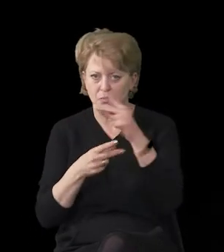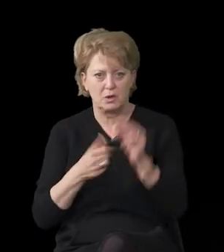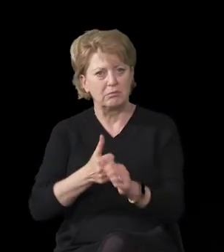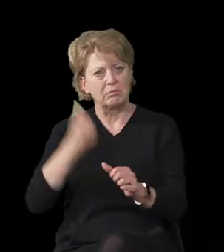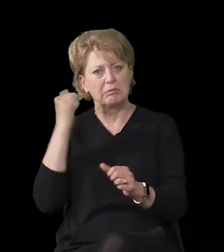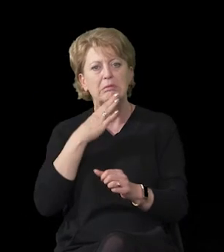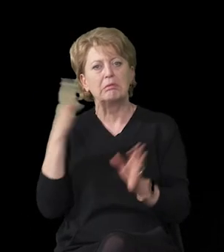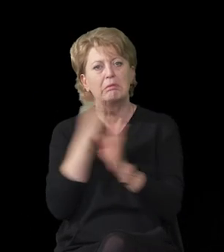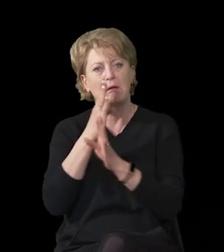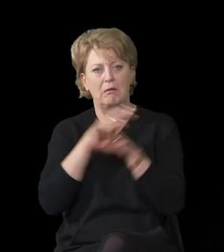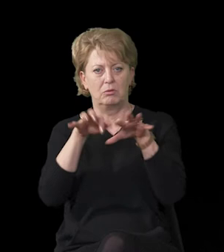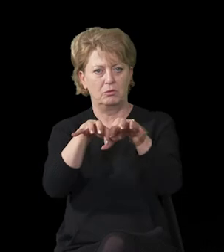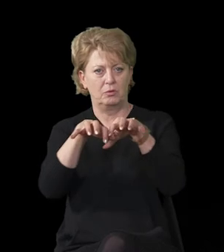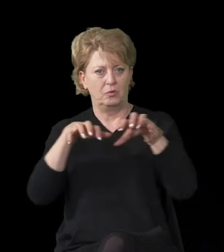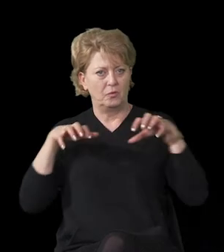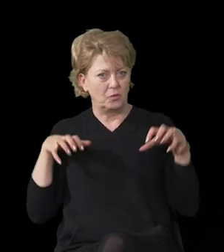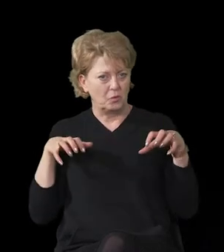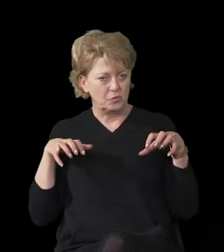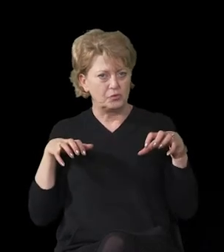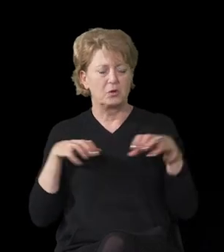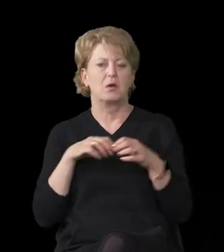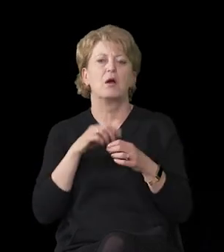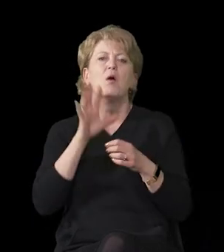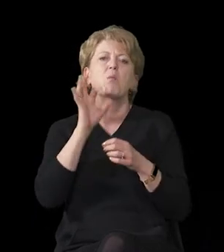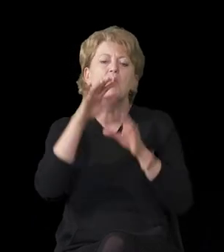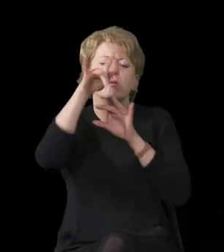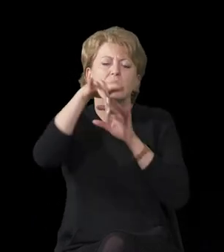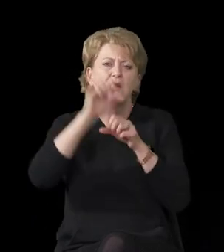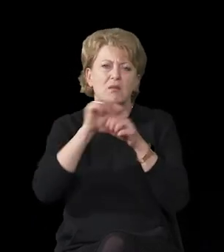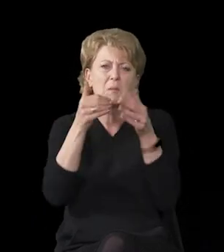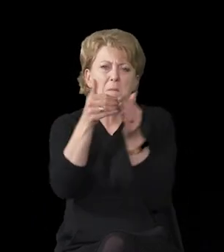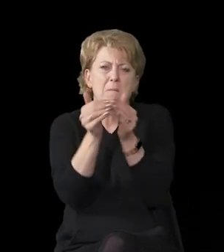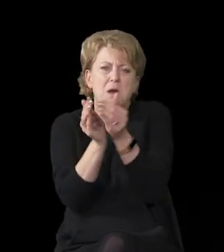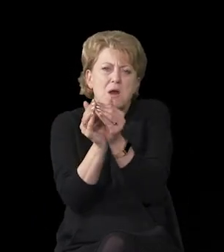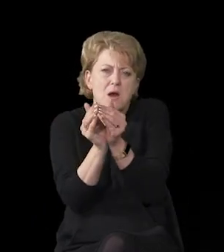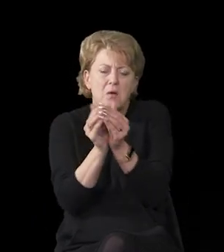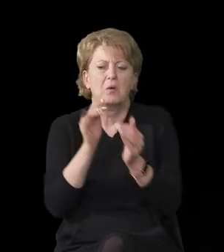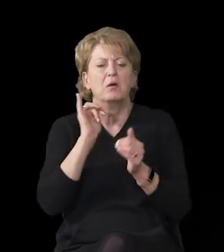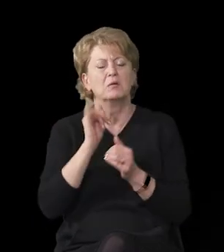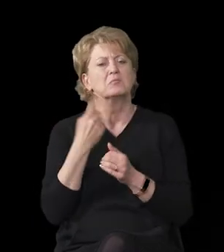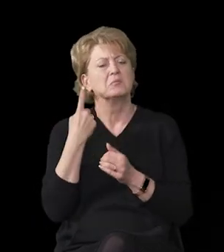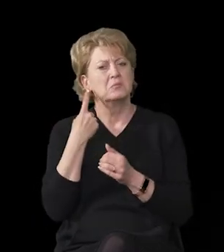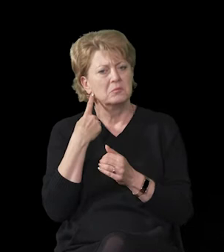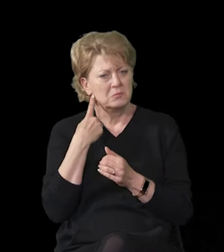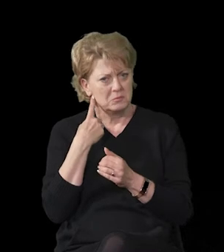więc tłum gromadzi się przed. W pewnym momencie z wnętrza kościoła